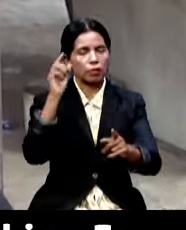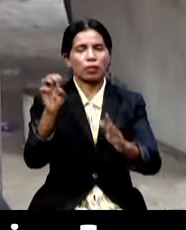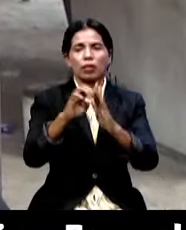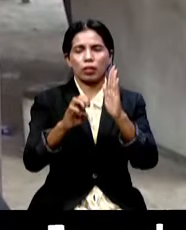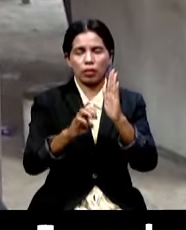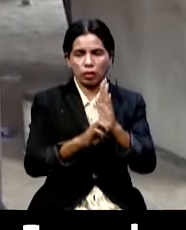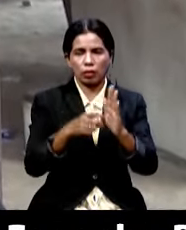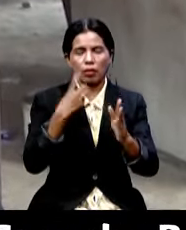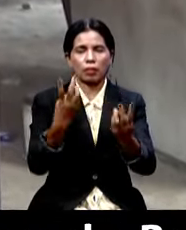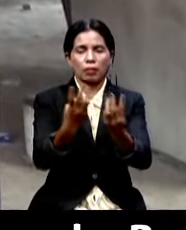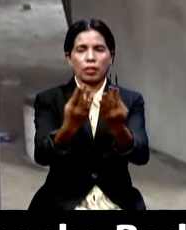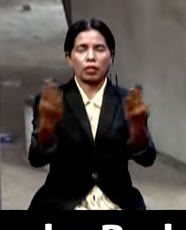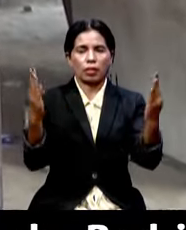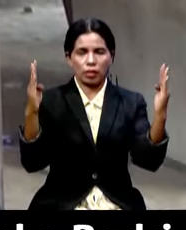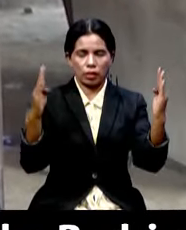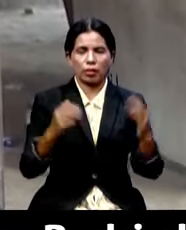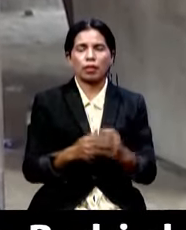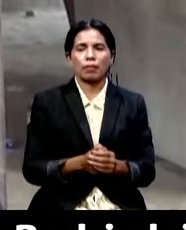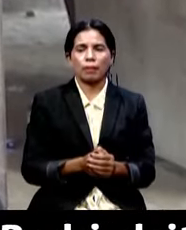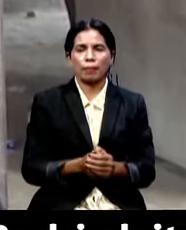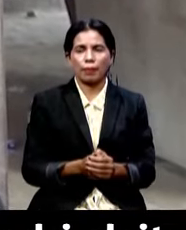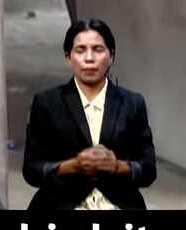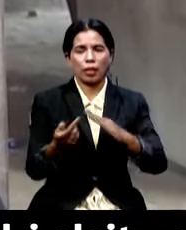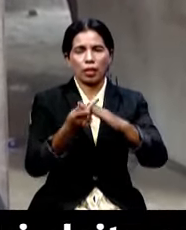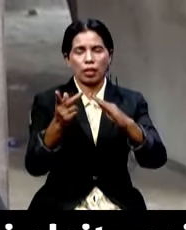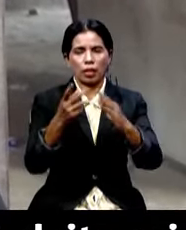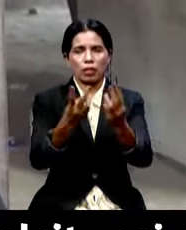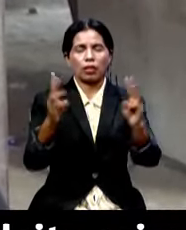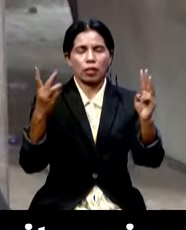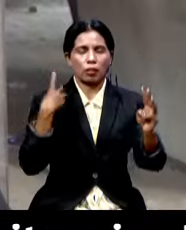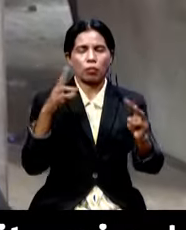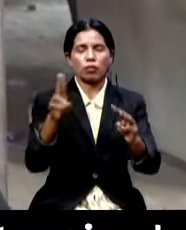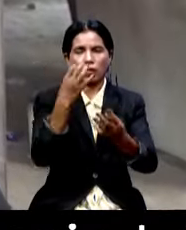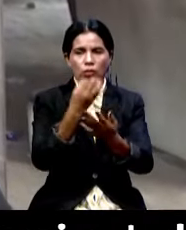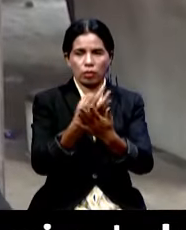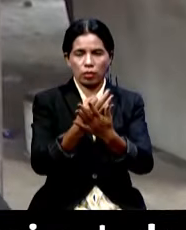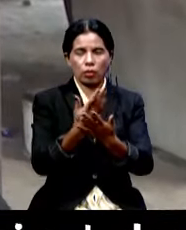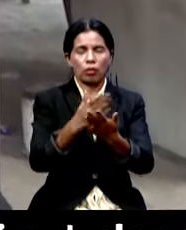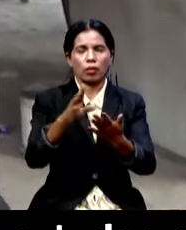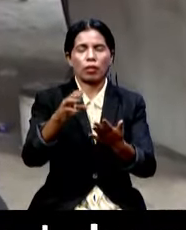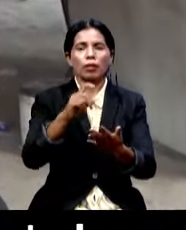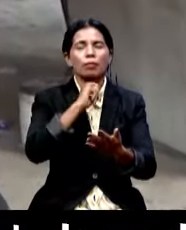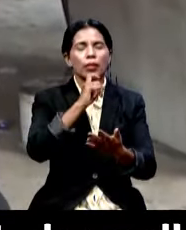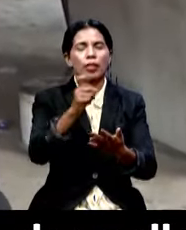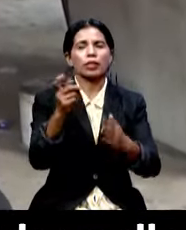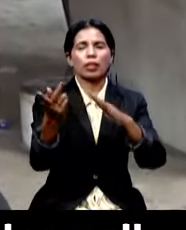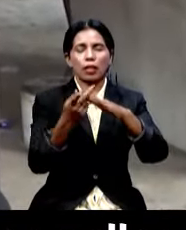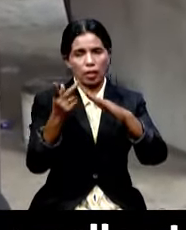no ambel ne en esa era su cosa hola bici hola kale ne